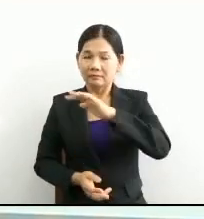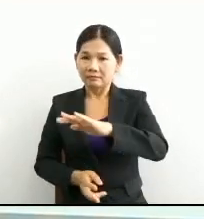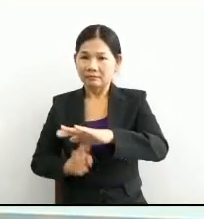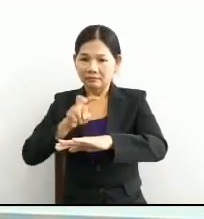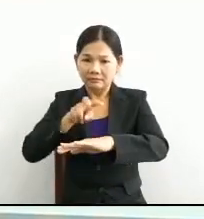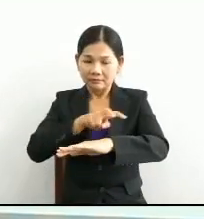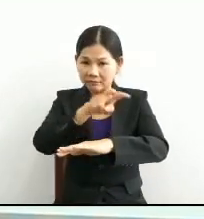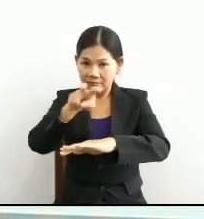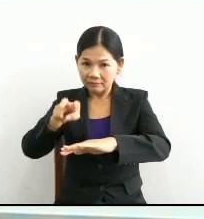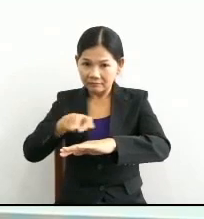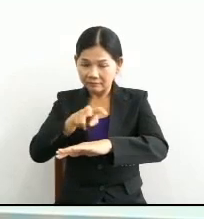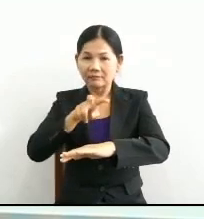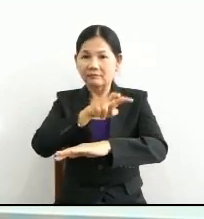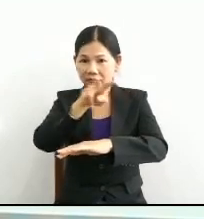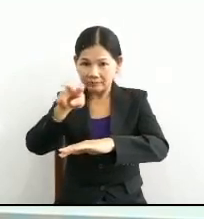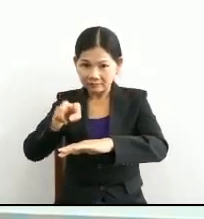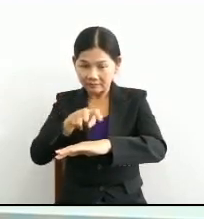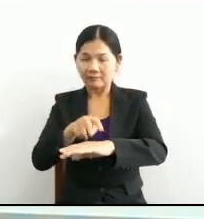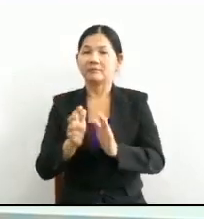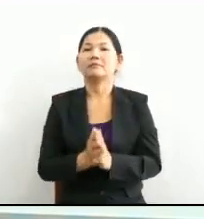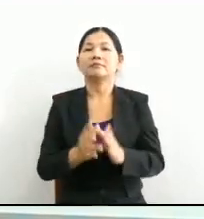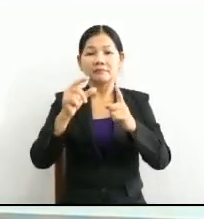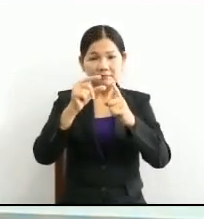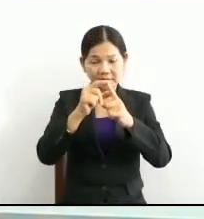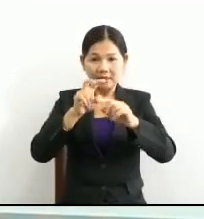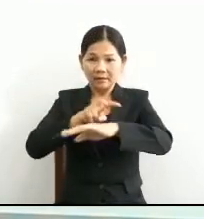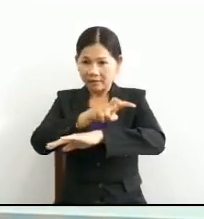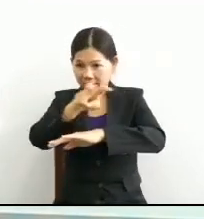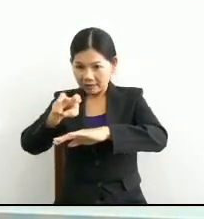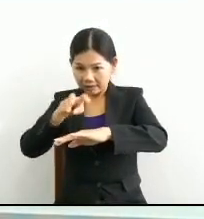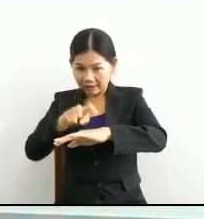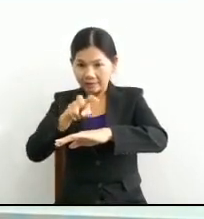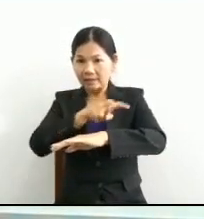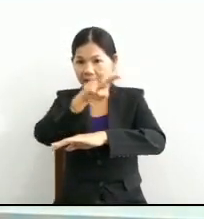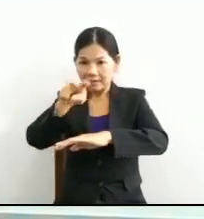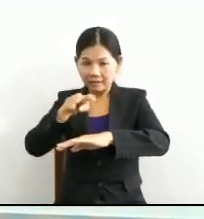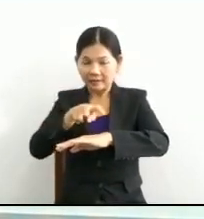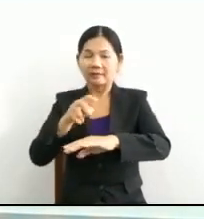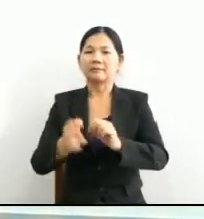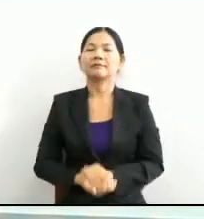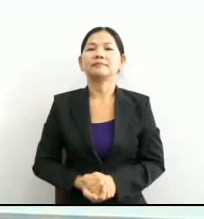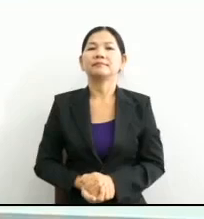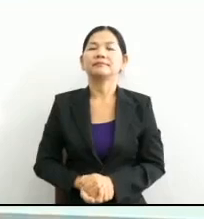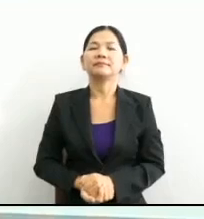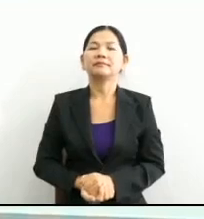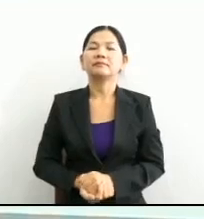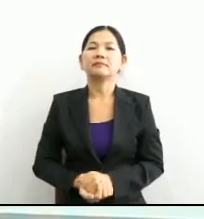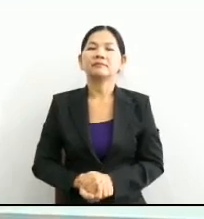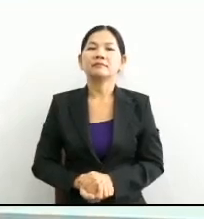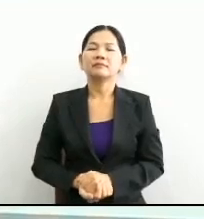nè cú cưng khi nhớ là xa xe giờ lắm à cô châu khăn nóng ta bất chương xót của chương trai chế cô bị trai từ